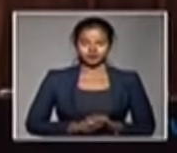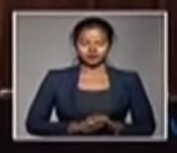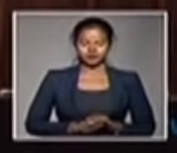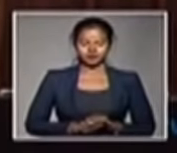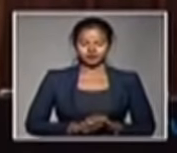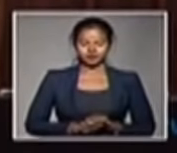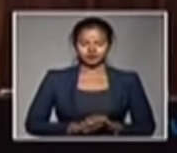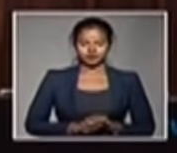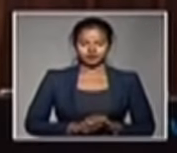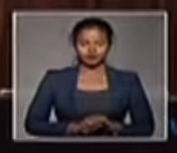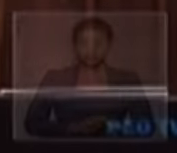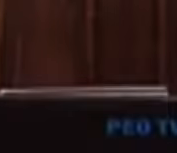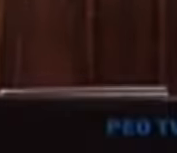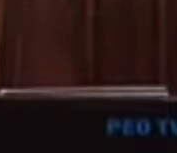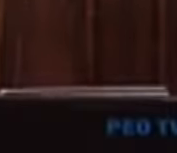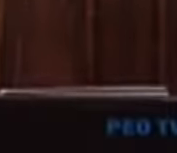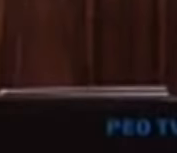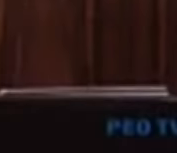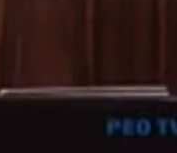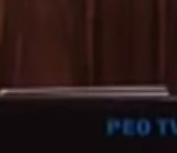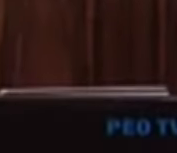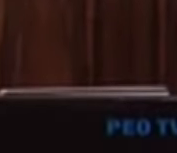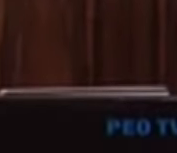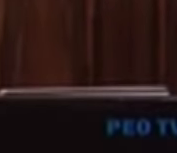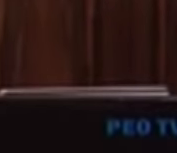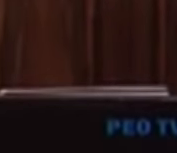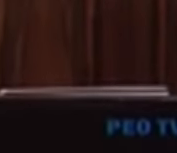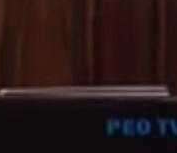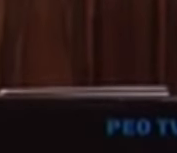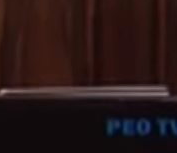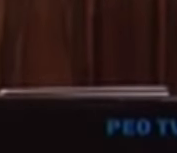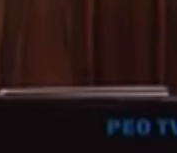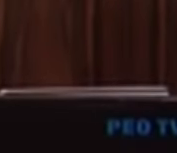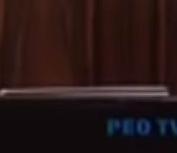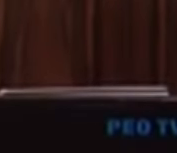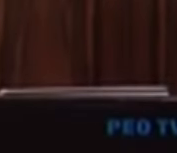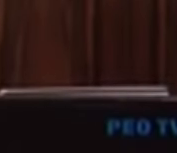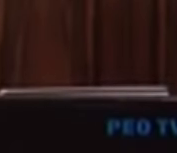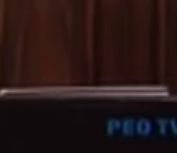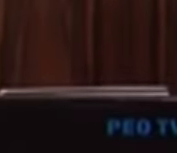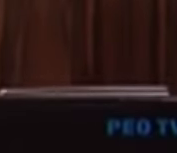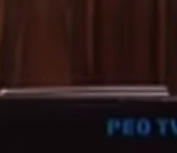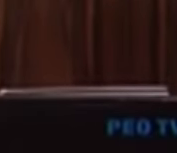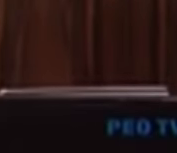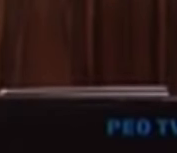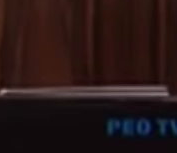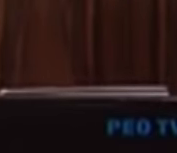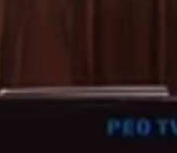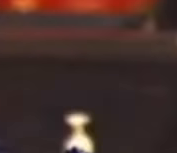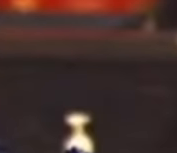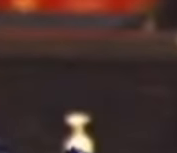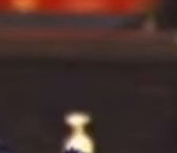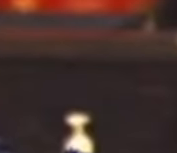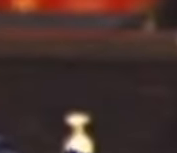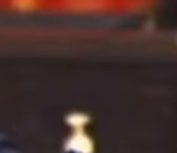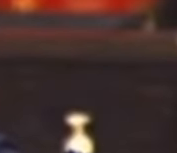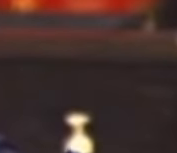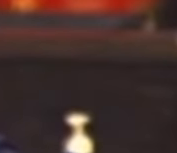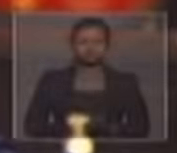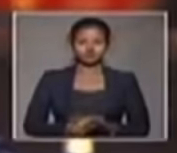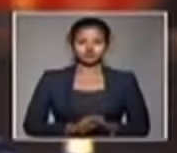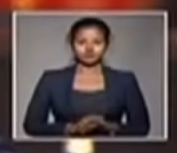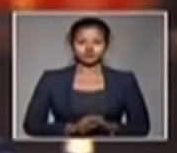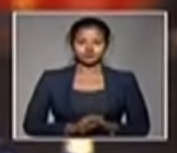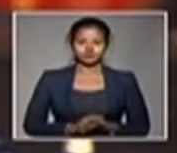එම යෝජනාවට පක්ෂව ඡන්ද 87කුත් විපක්ෂව ඡන්ද 17කුත් ලැබිලා තියෙනවා ඒ නිසා යෝජනාව සම්මතයි